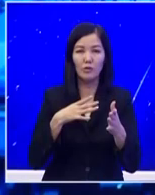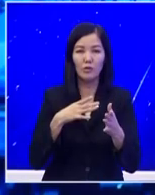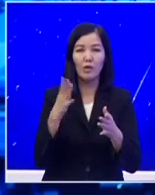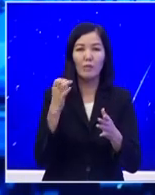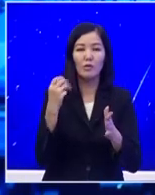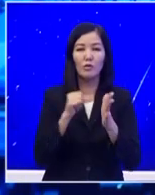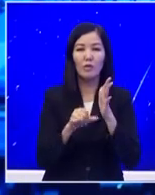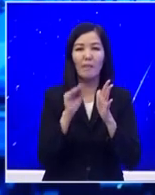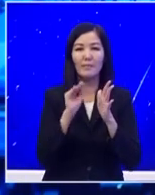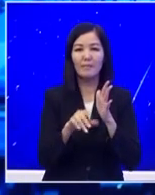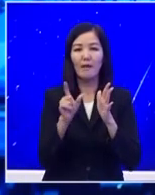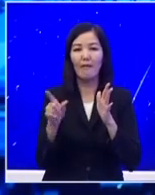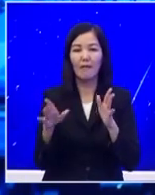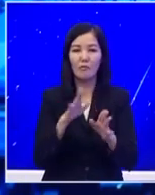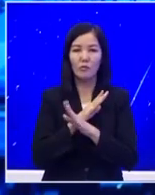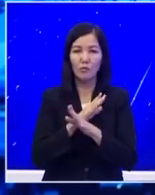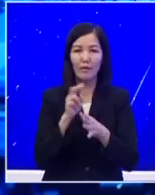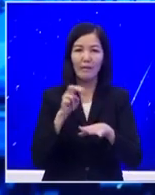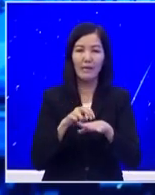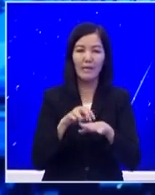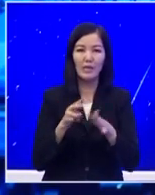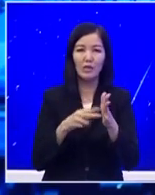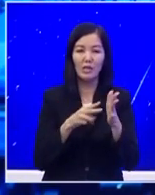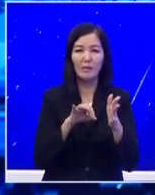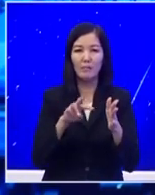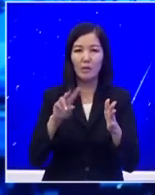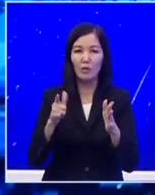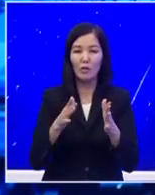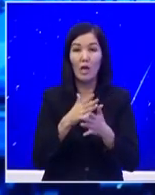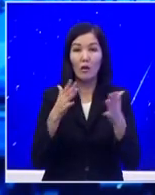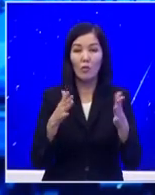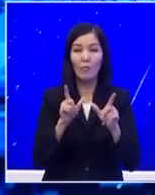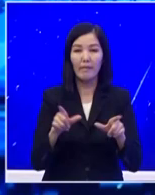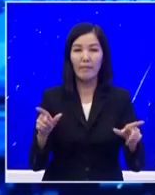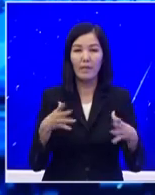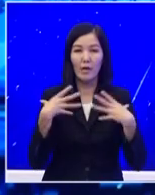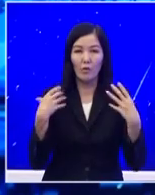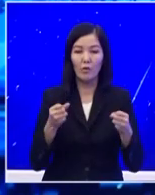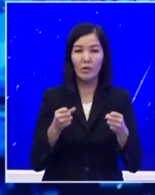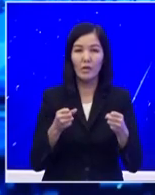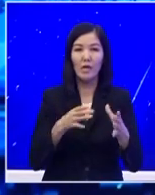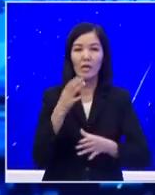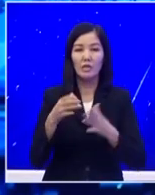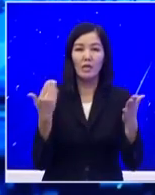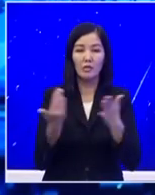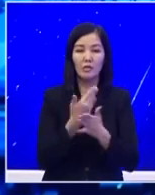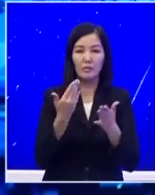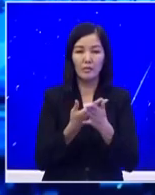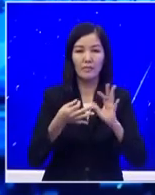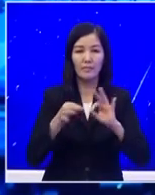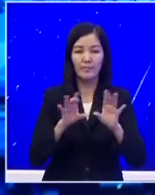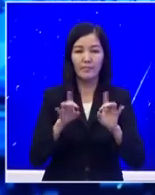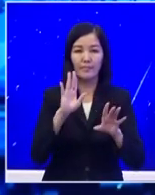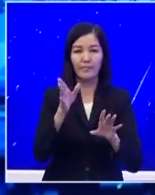сүйенсек, індеттен 560 мың адам көз жұмған. Дәрігерлер 7 миллионнан аса науқасты айықтырып қатарға қосыпты. Жаһандағы